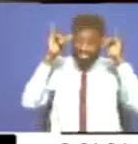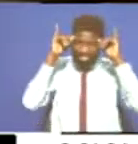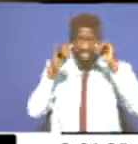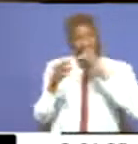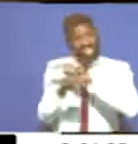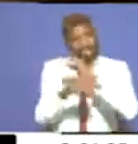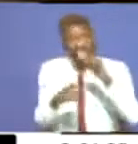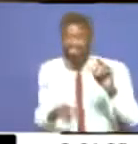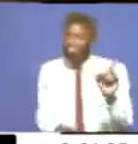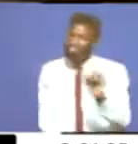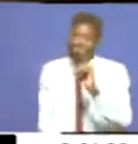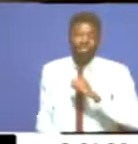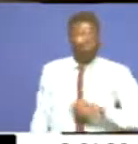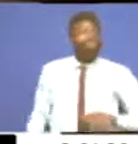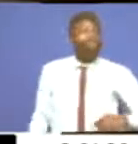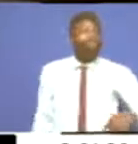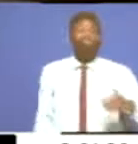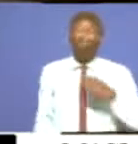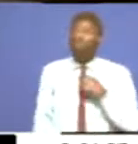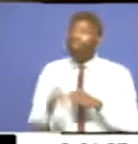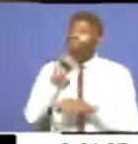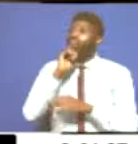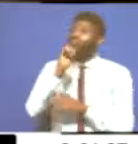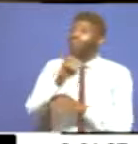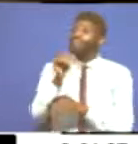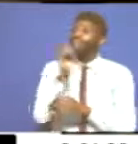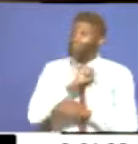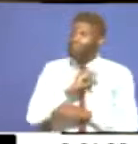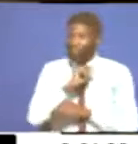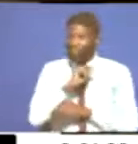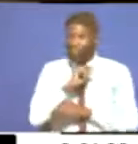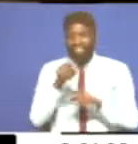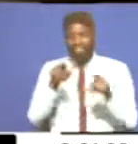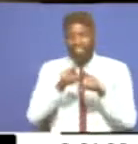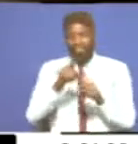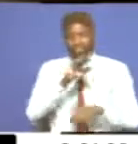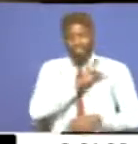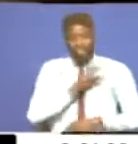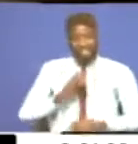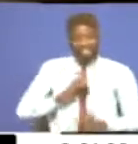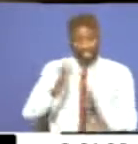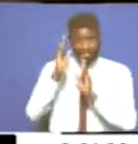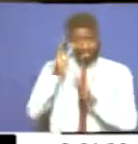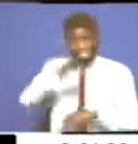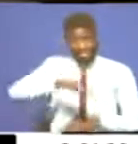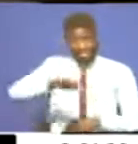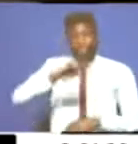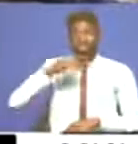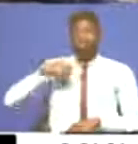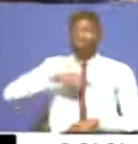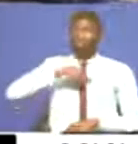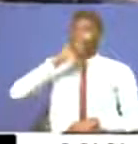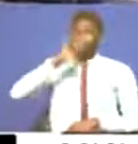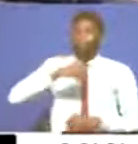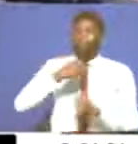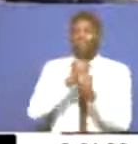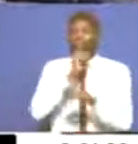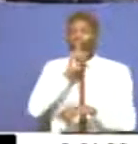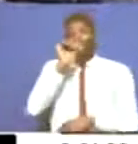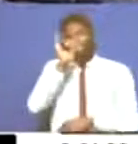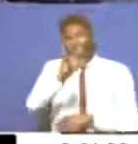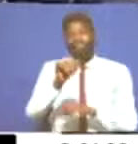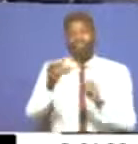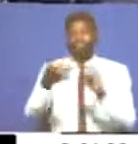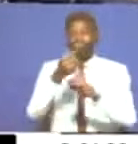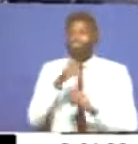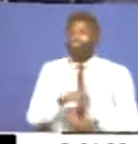agizo tumepeana. Tumekubaliana kama kamati ya usalama katika region, na hiyo tunataka ionekane imetekelezwa mara moja. Tension remains